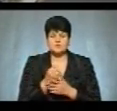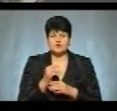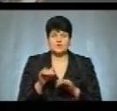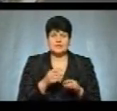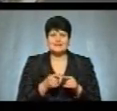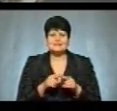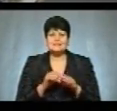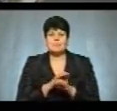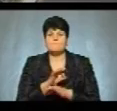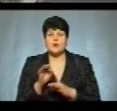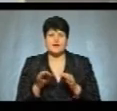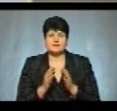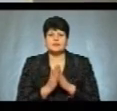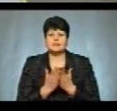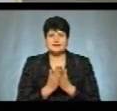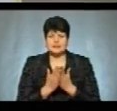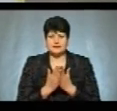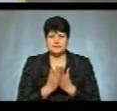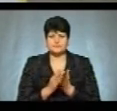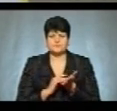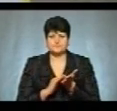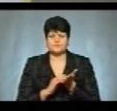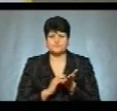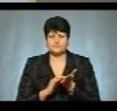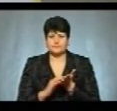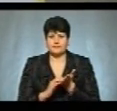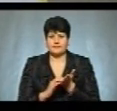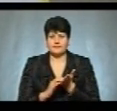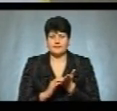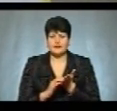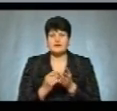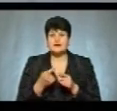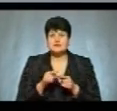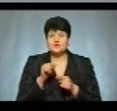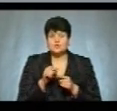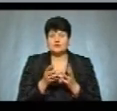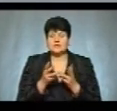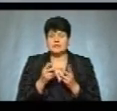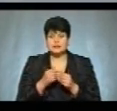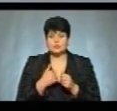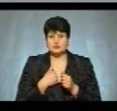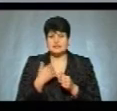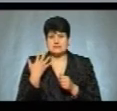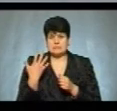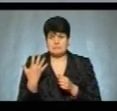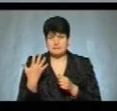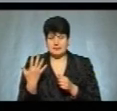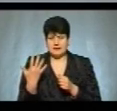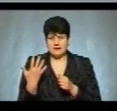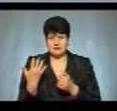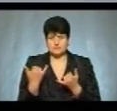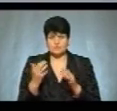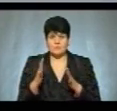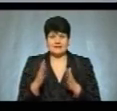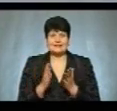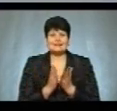проект книги шрифтом Брайля. Ось таку кількість, це в нас 5 на даний момент